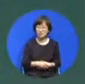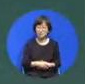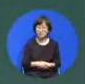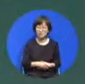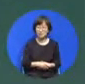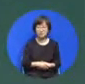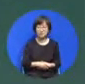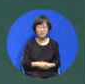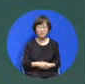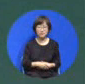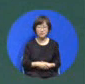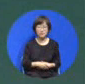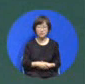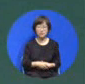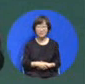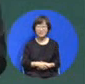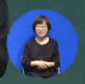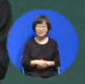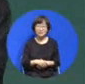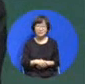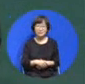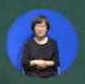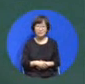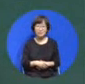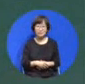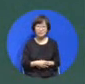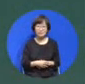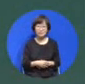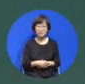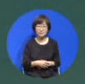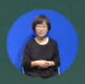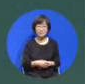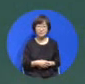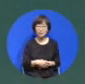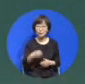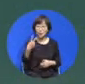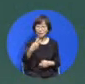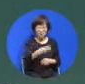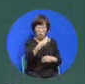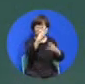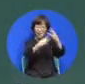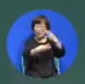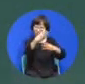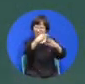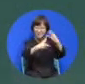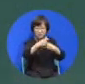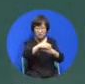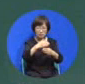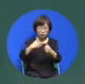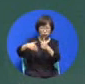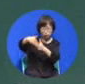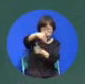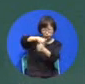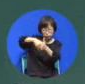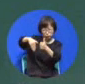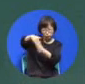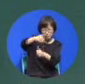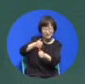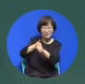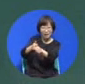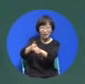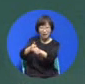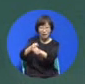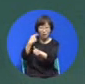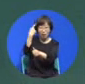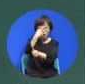여러분 이해될 것은 지금 렘넌트들은 분위기 때문에 삼중생활합니다. And another thing you need to